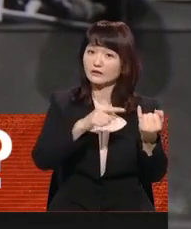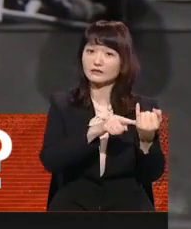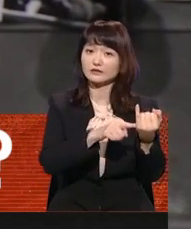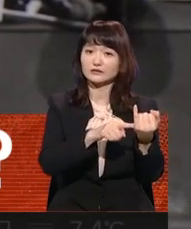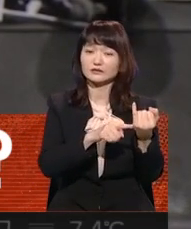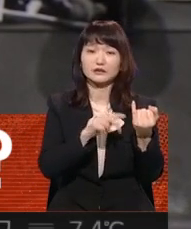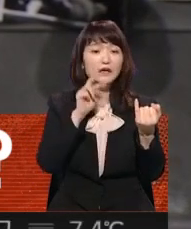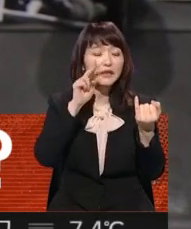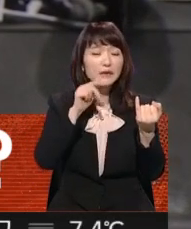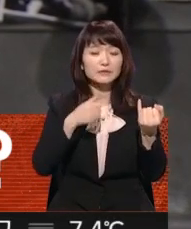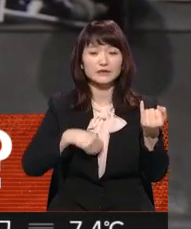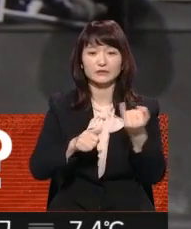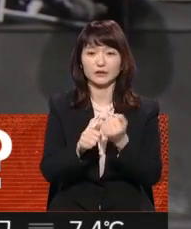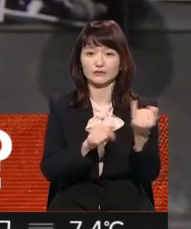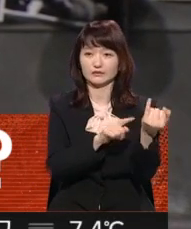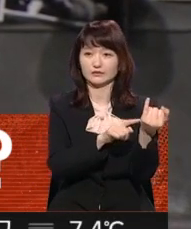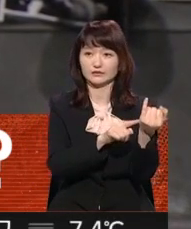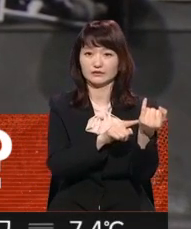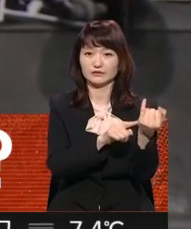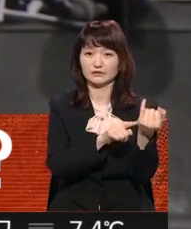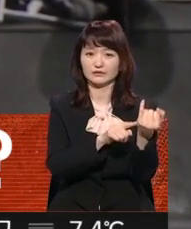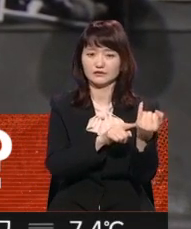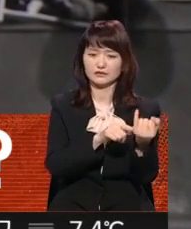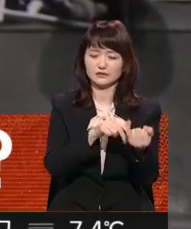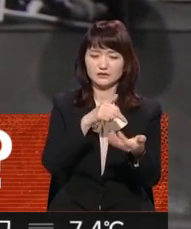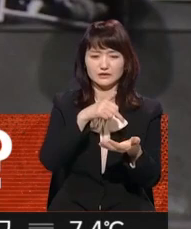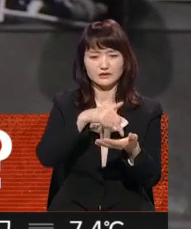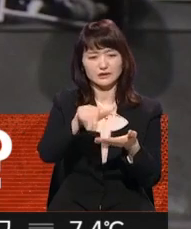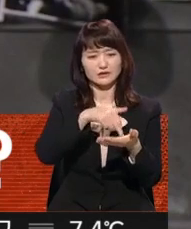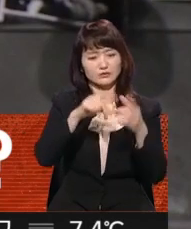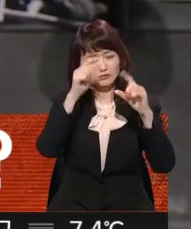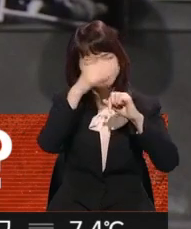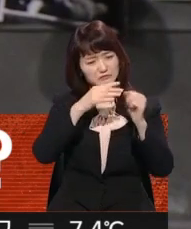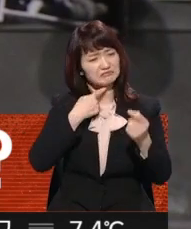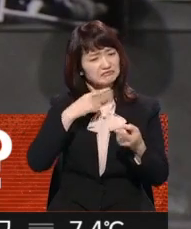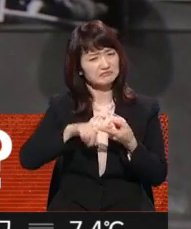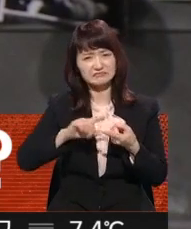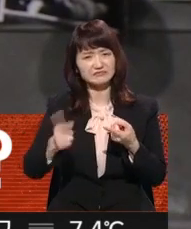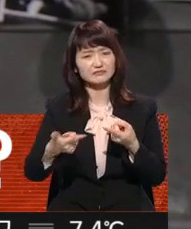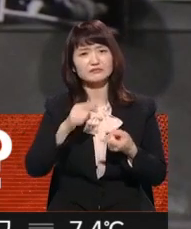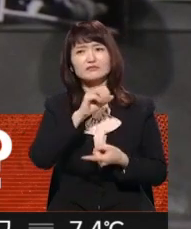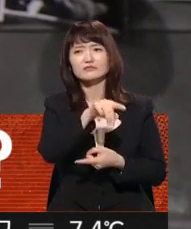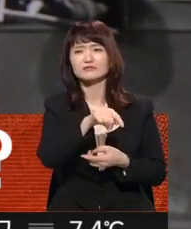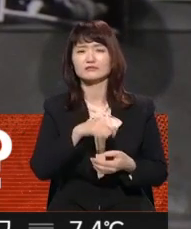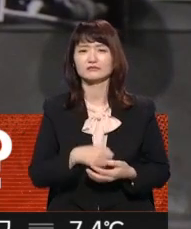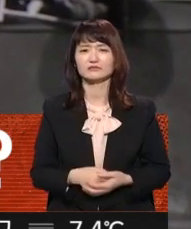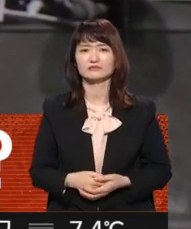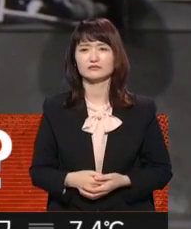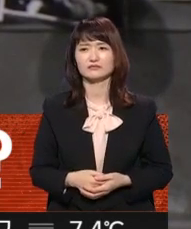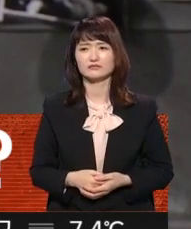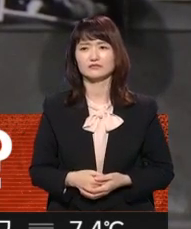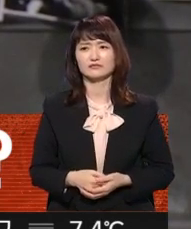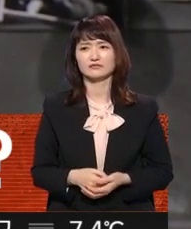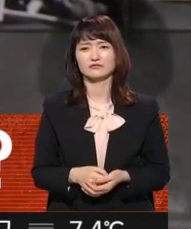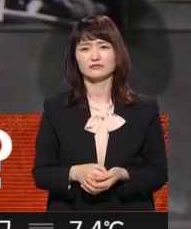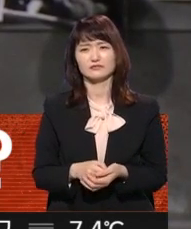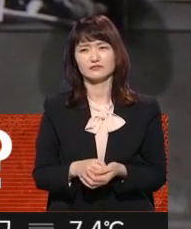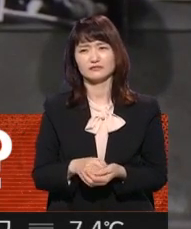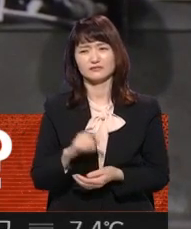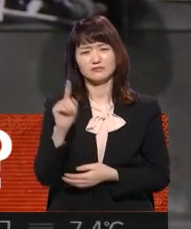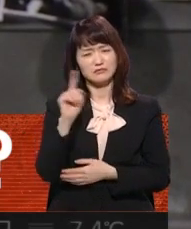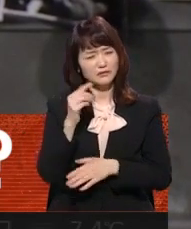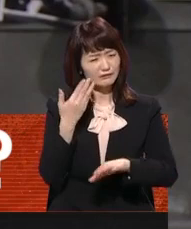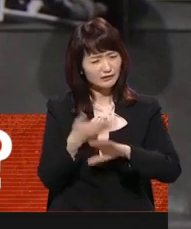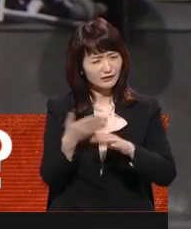며느리한테 프로필 사진 이런 거는 마음에 안 든다 하게 되면 뭐 저는 개인적인 얘기긴 하지만 뭔가 다른 일이 있으면